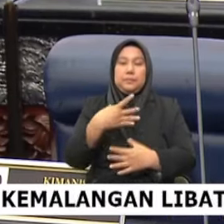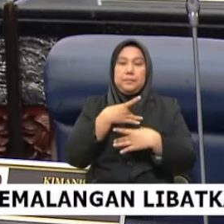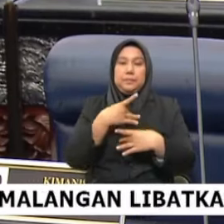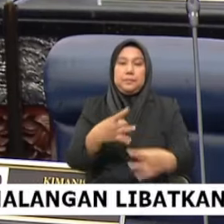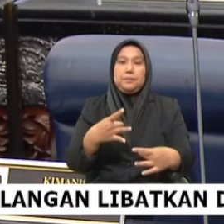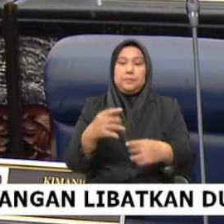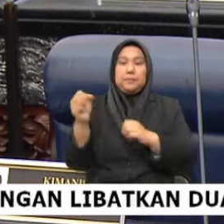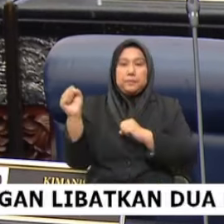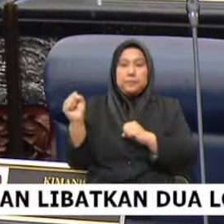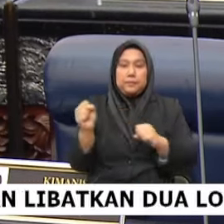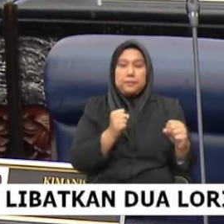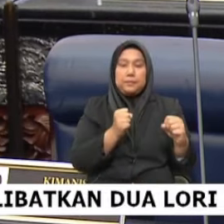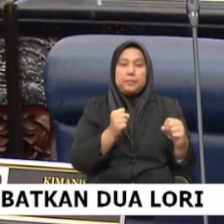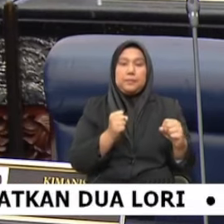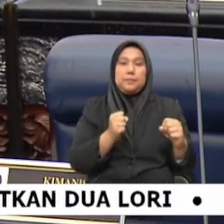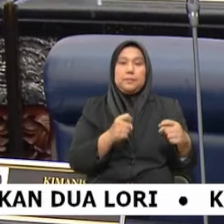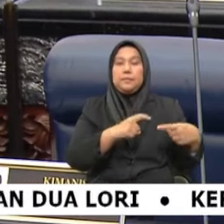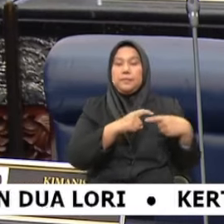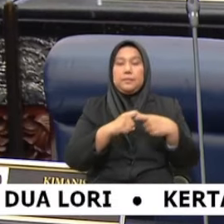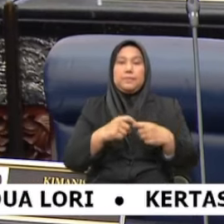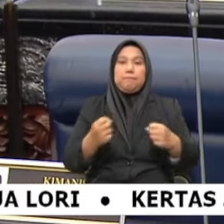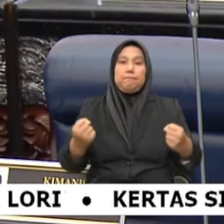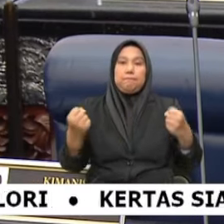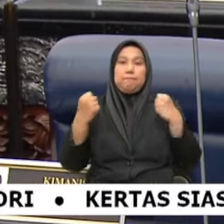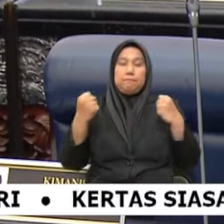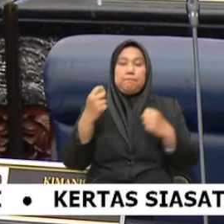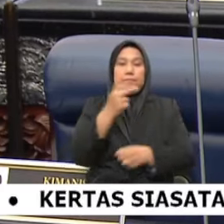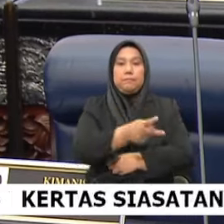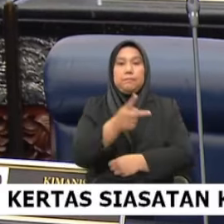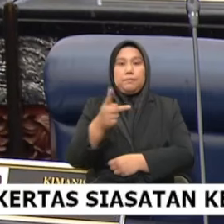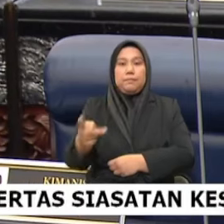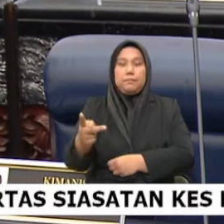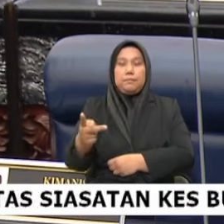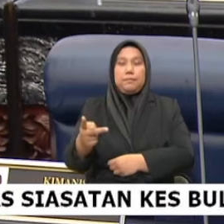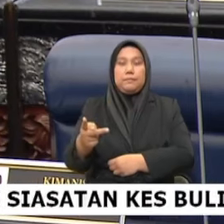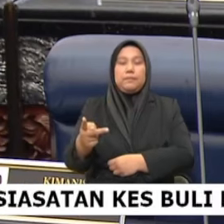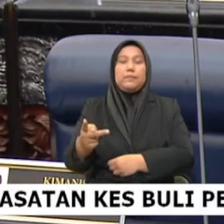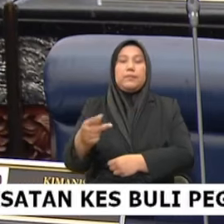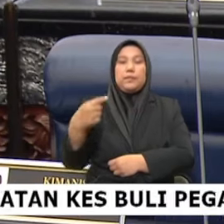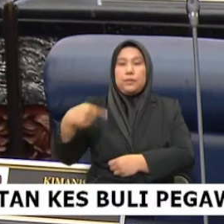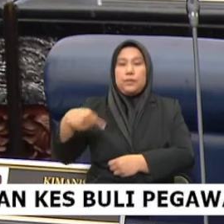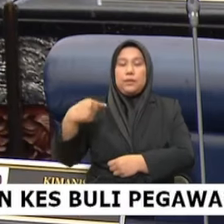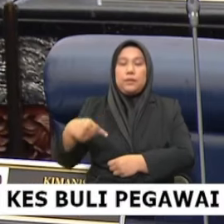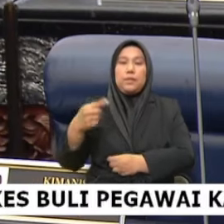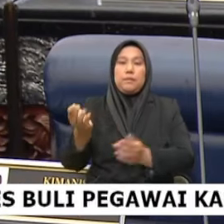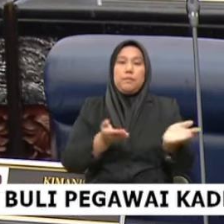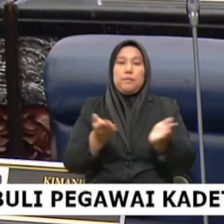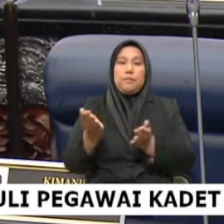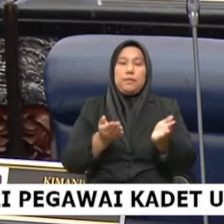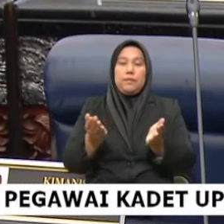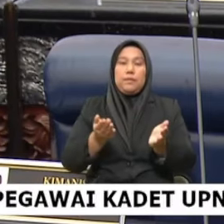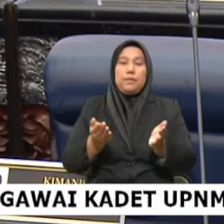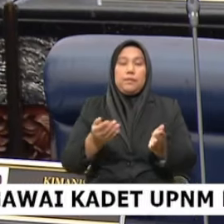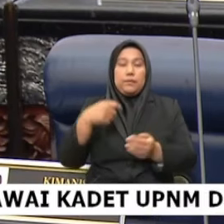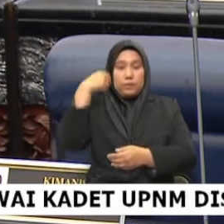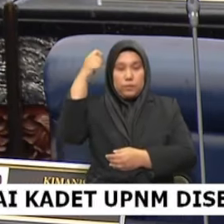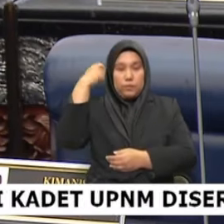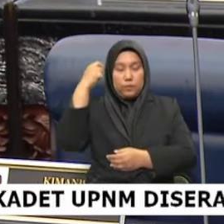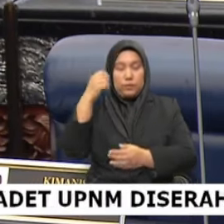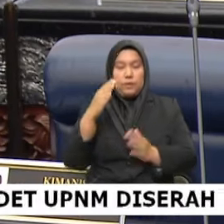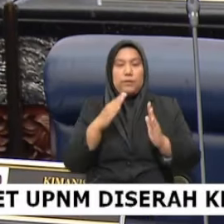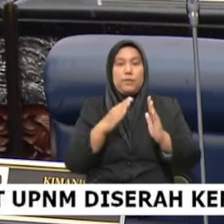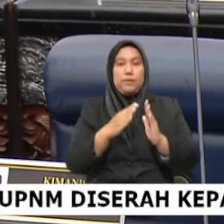berikutnya pula adalah berkaitan permakasaan produk dan kualiti perkhidmatan, yang mana sebagai tuan rumah bagi kempen